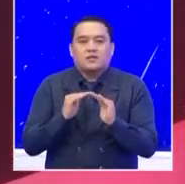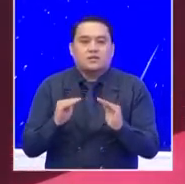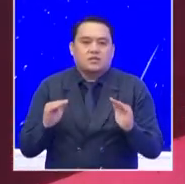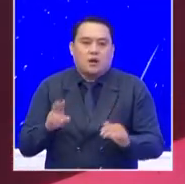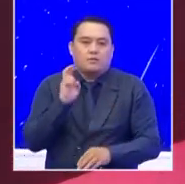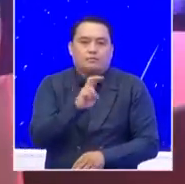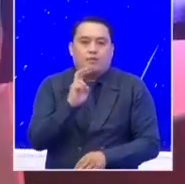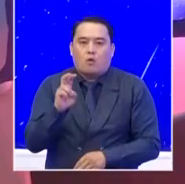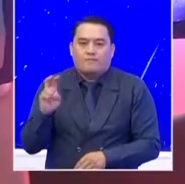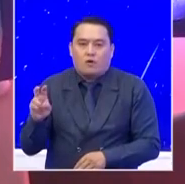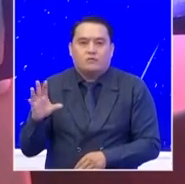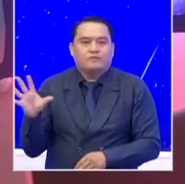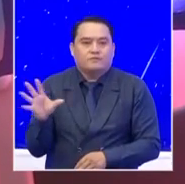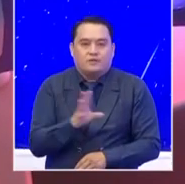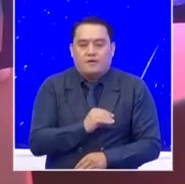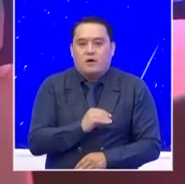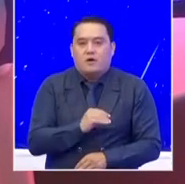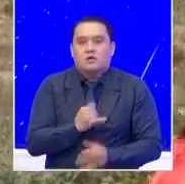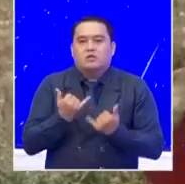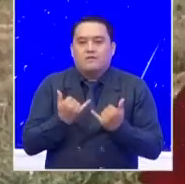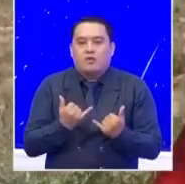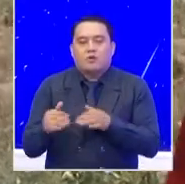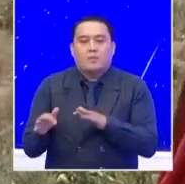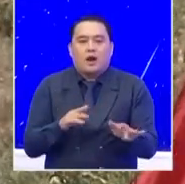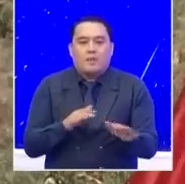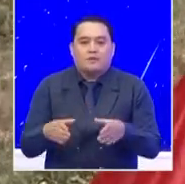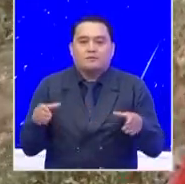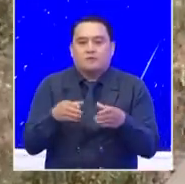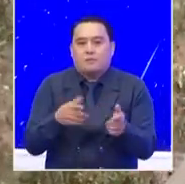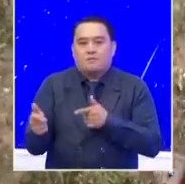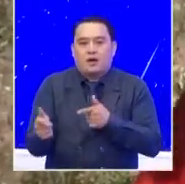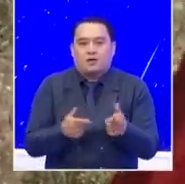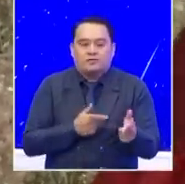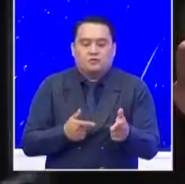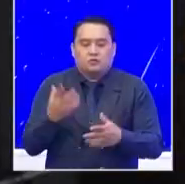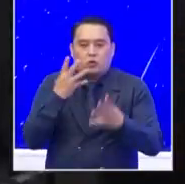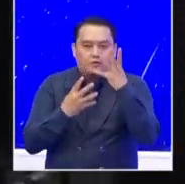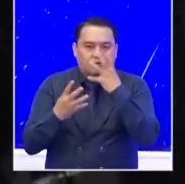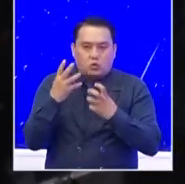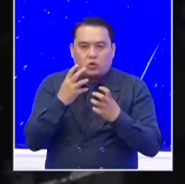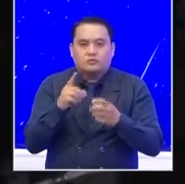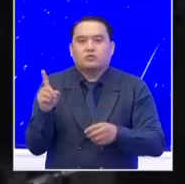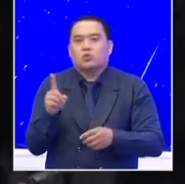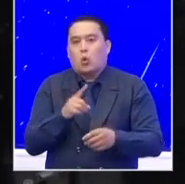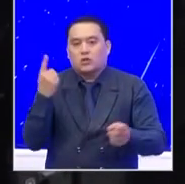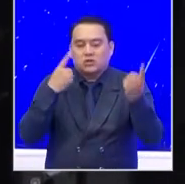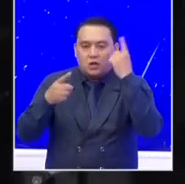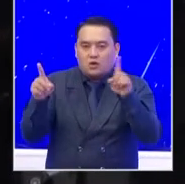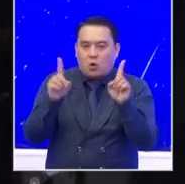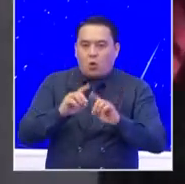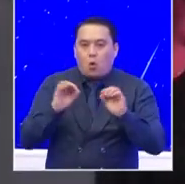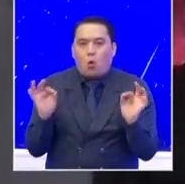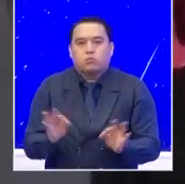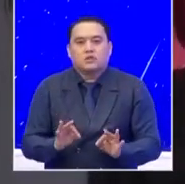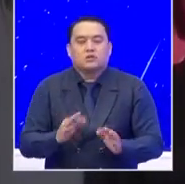воспитанников реабилитационного центра «Байтерек». К данному мероприятию коллектив центра подошел со всей серьезностью. Несмотря на сказочность образов,